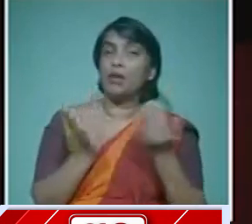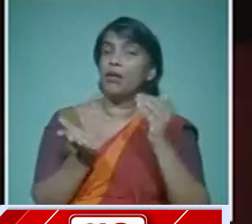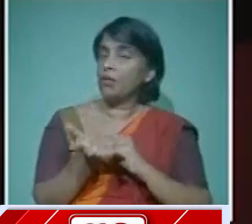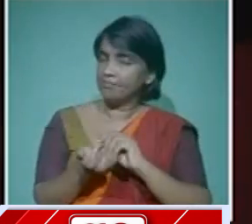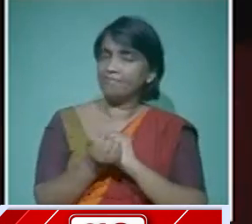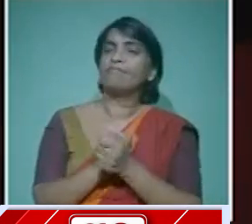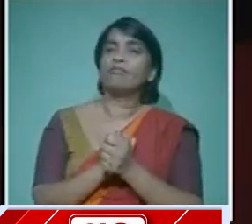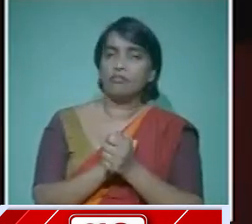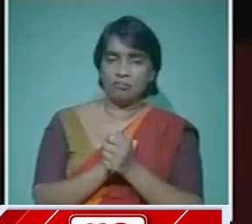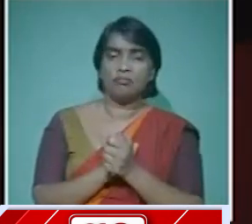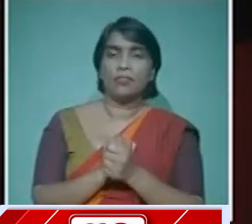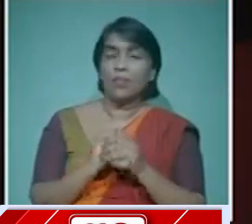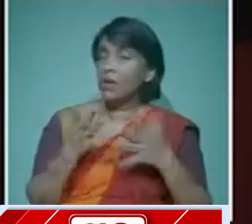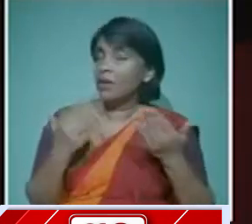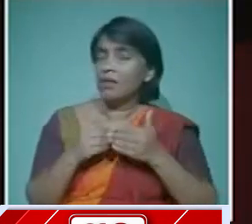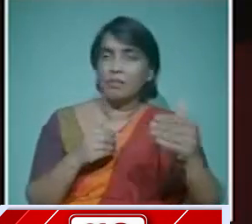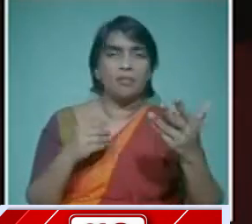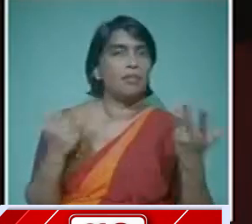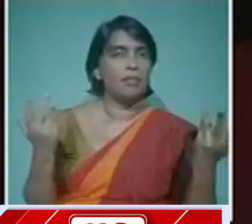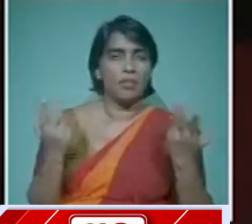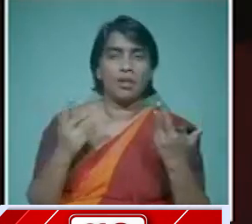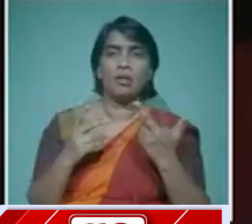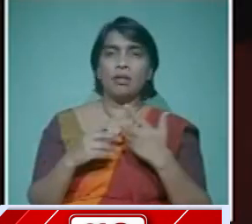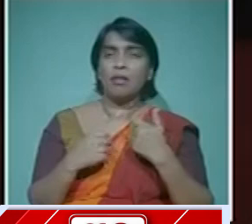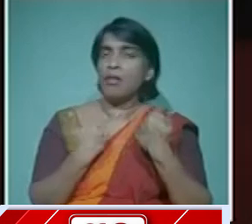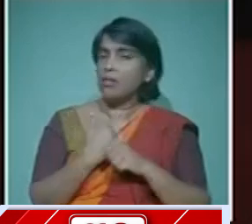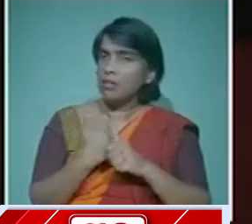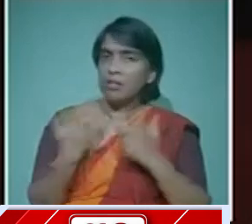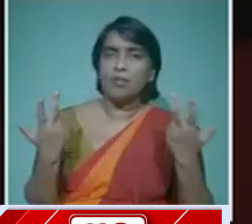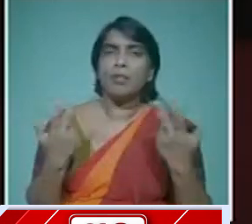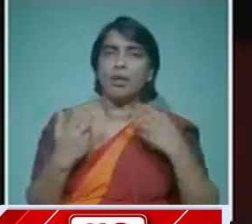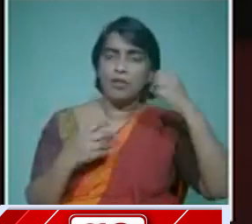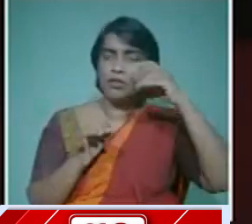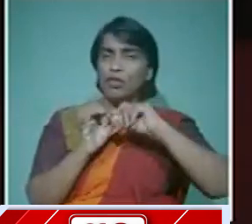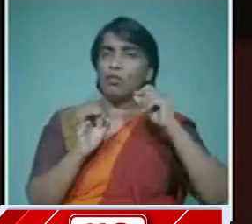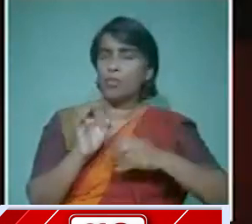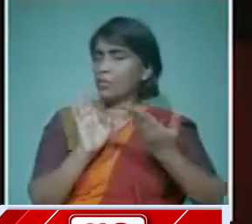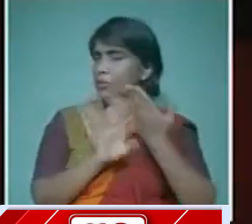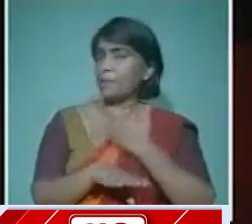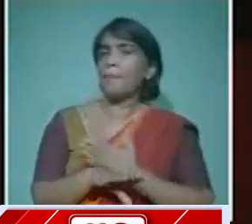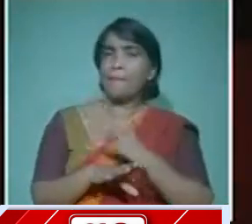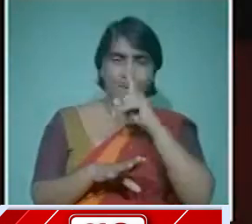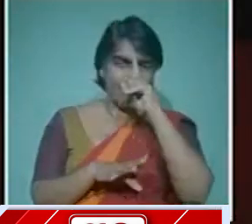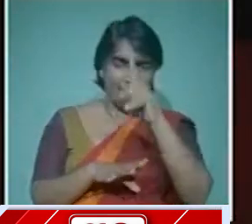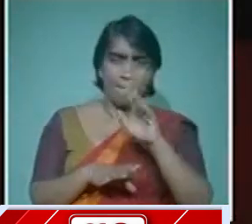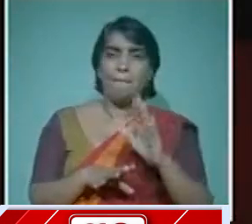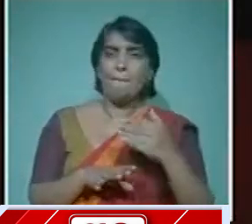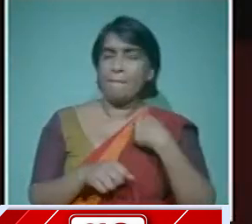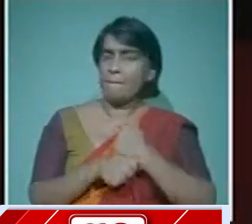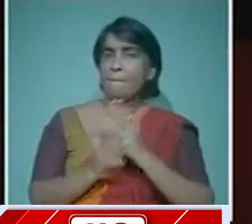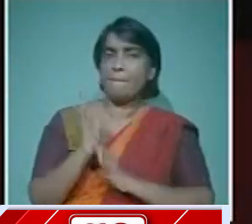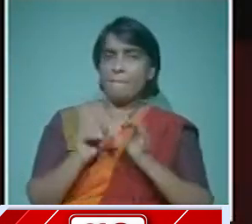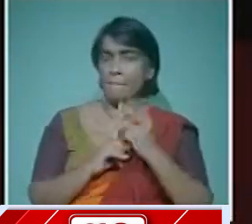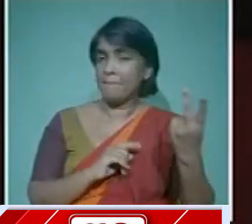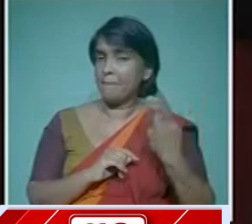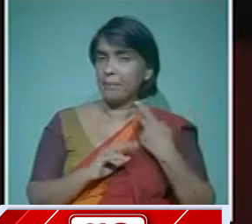නැතුව යන්න පුළුවන් කමක් නැහැ. ජනනය කරන්න බෑ. දැන් විදුලි බල මණ්ඩලයේ පහුගිය සතියේ අපි රාජ්‍ය අමාත්‍යතුමලා